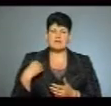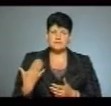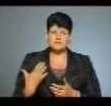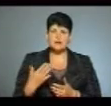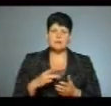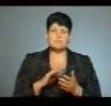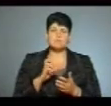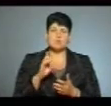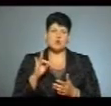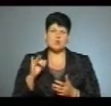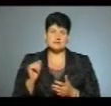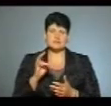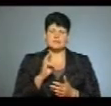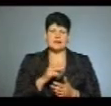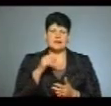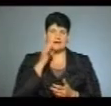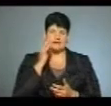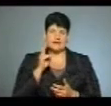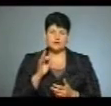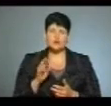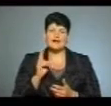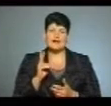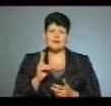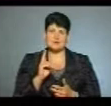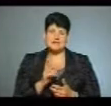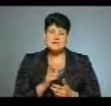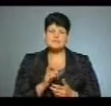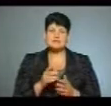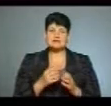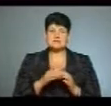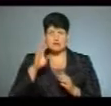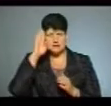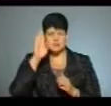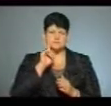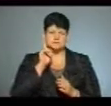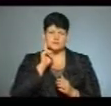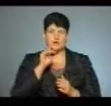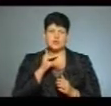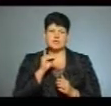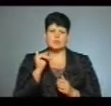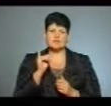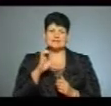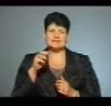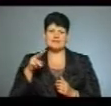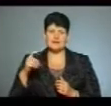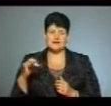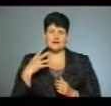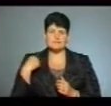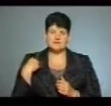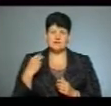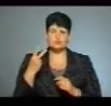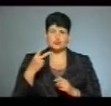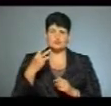у Наталії Хитренко із Кременця. Серед юніорів кращий результат показав Ігор Стахів зі Львова. Друге і третє місце